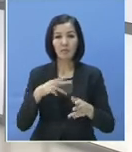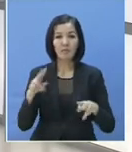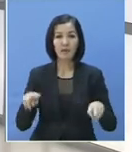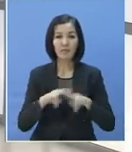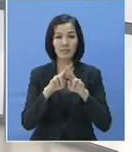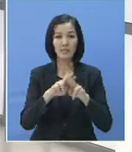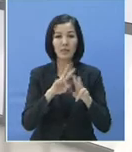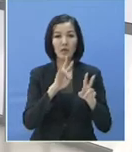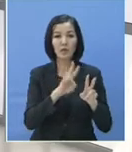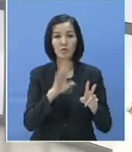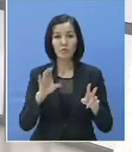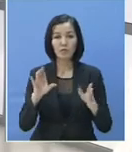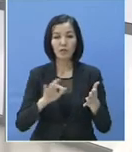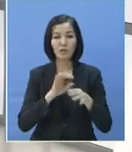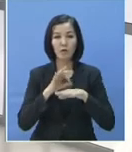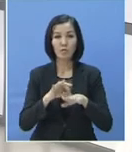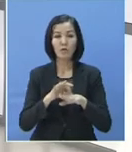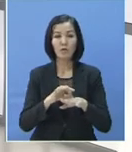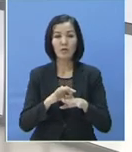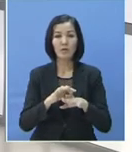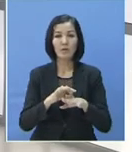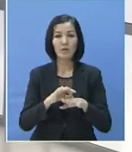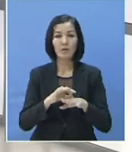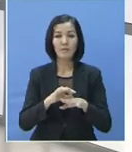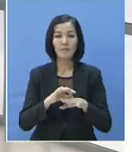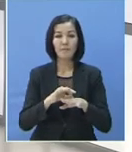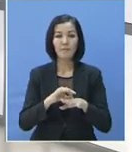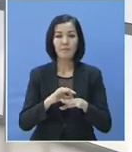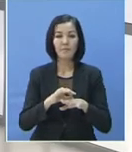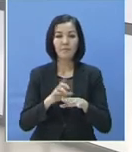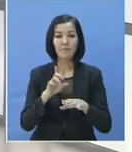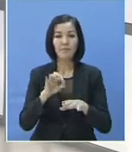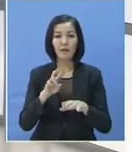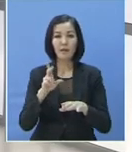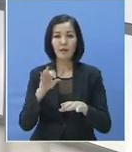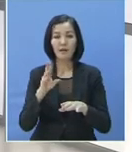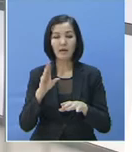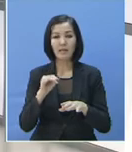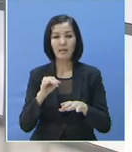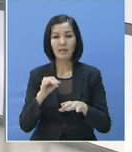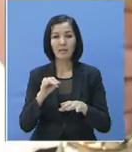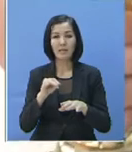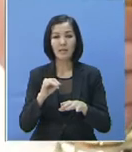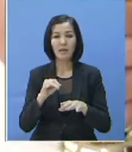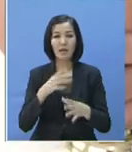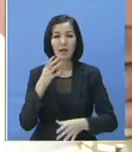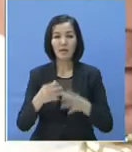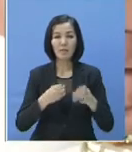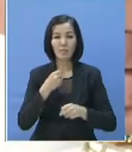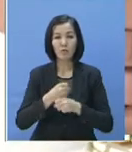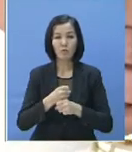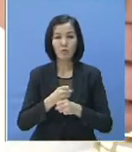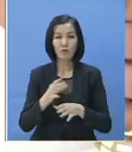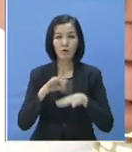өтті. Және Болгарияда әлем кубогы өтті. Мен 2 жарыста да 1-ші орын алдым. Ендігі